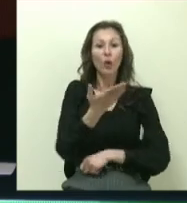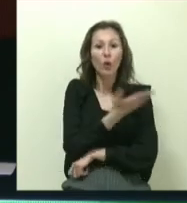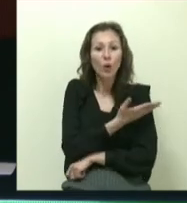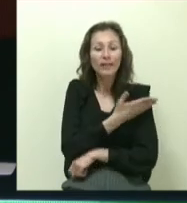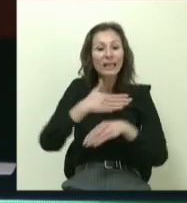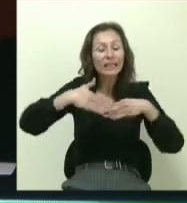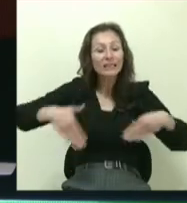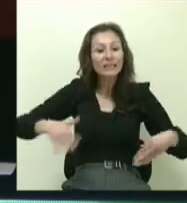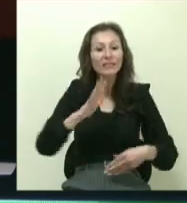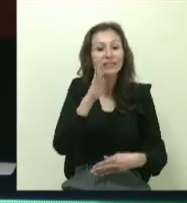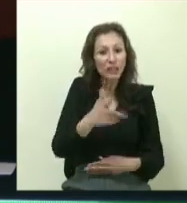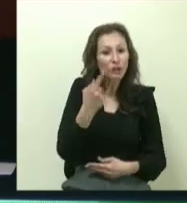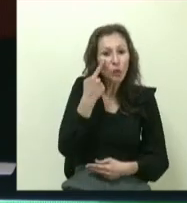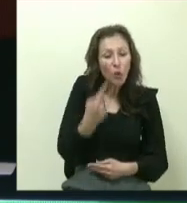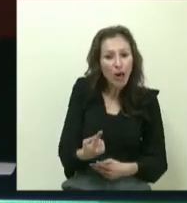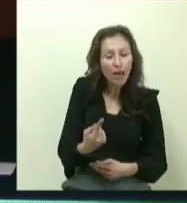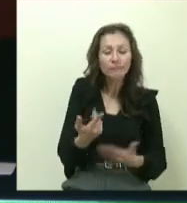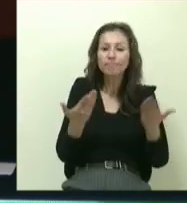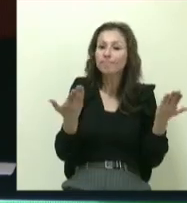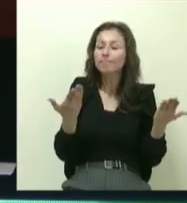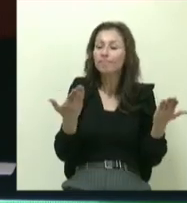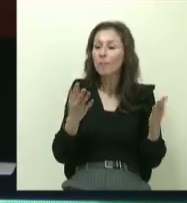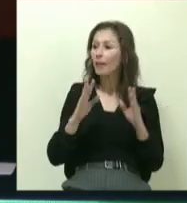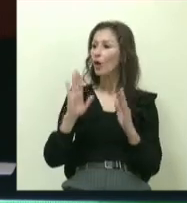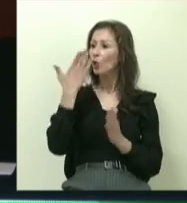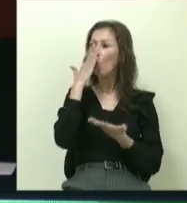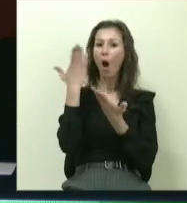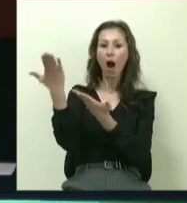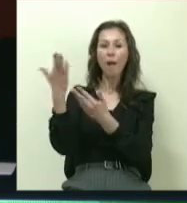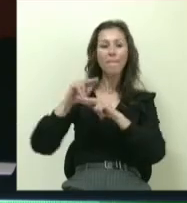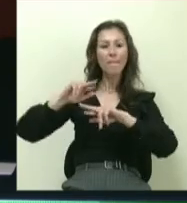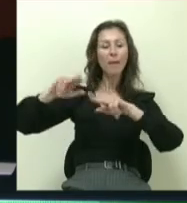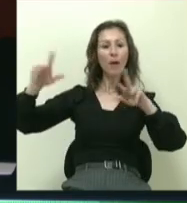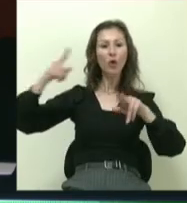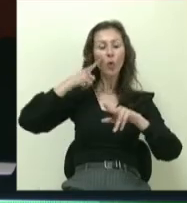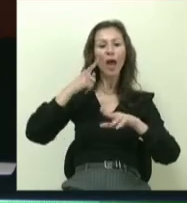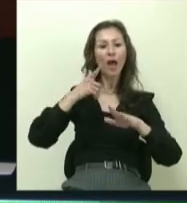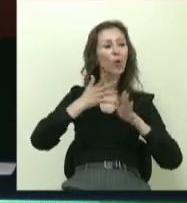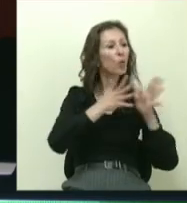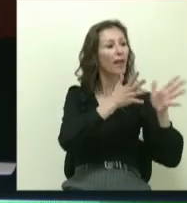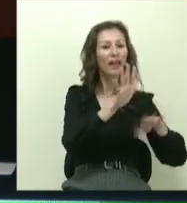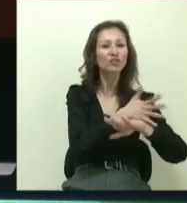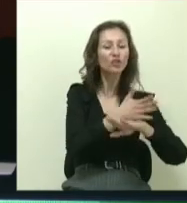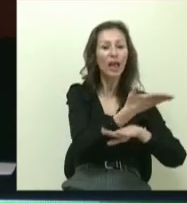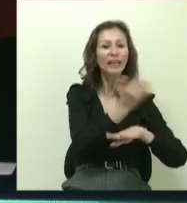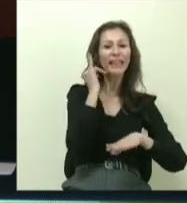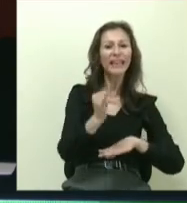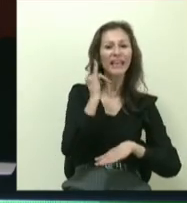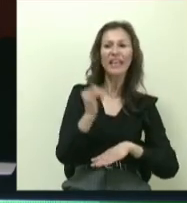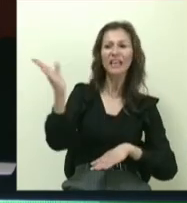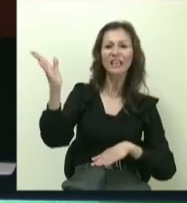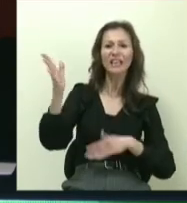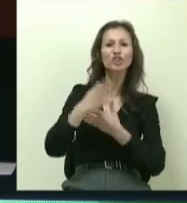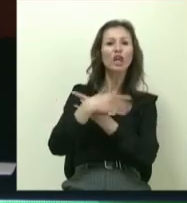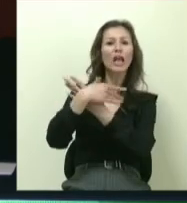kısıtları fazla Gören ve doğayı tahrip eden ürünleri üreten şirketler kirlilik cennetlerine